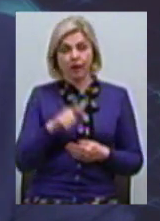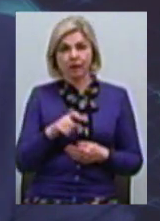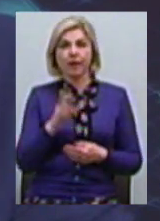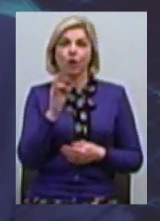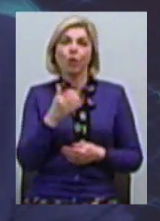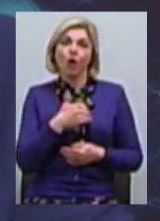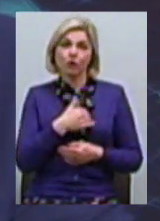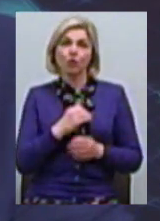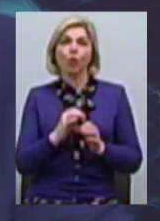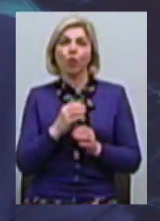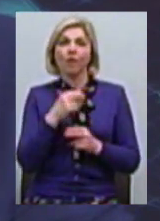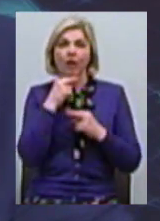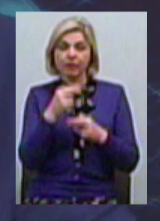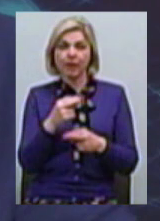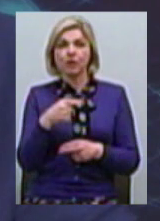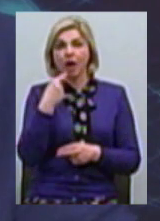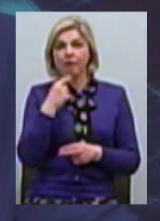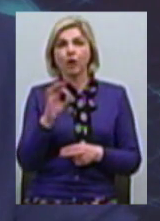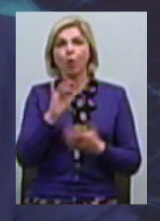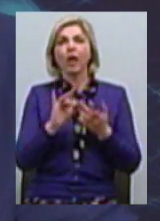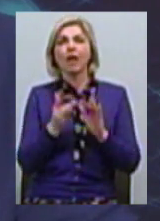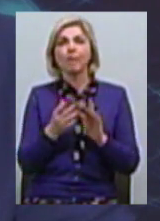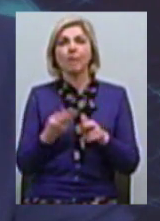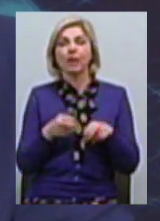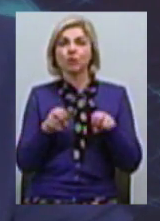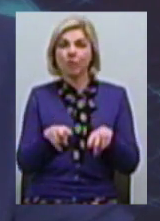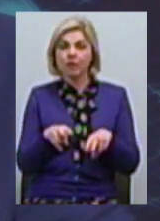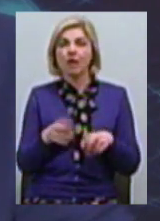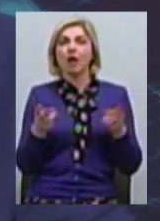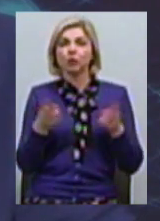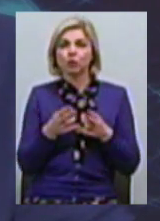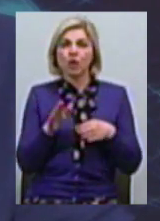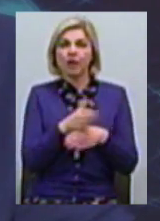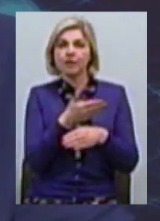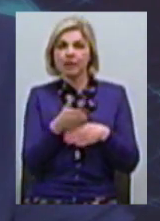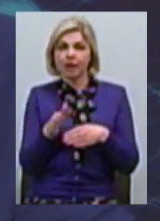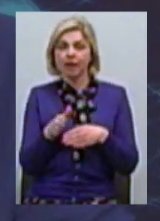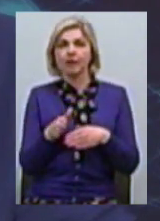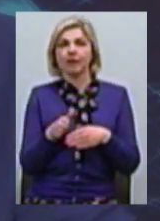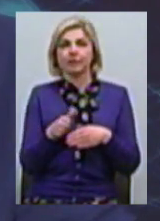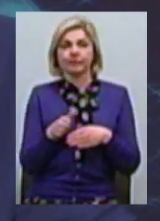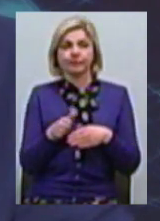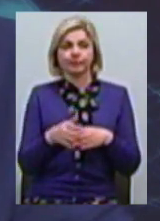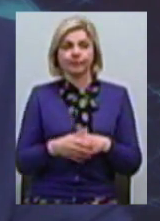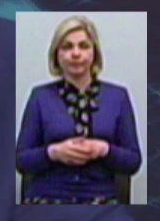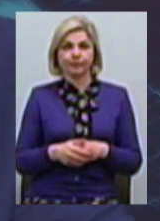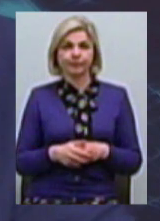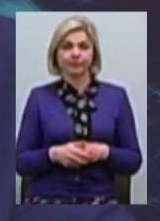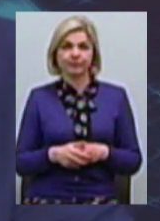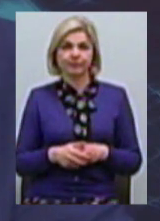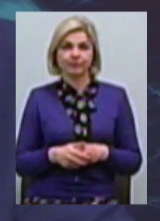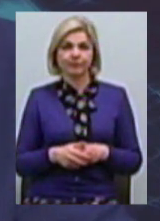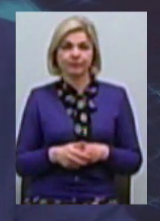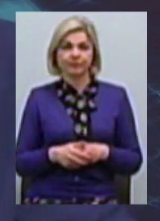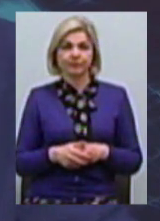что говоря про кибербезопасность, конечно, следует разделять такие компоненты, как